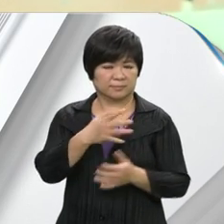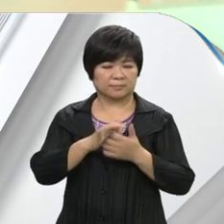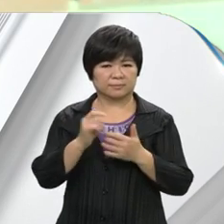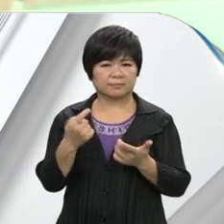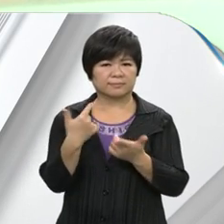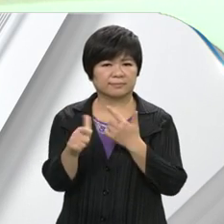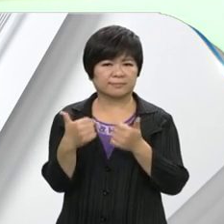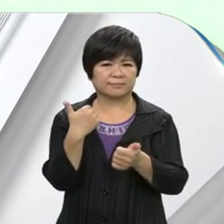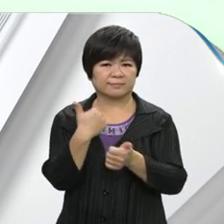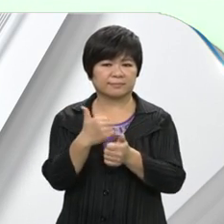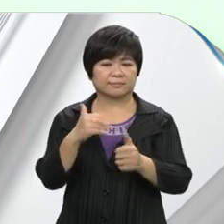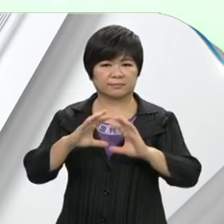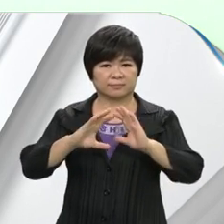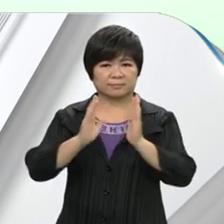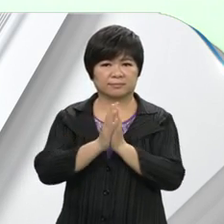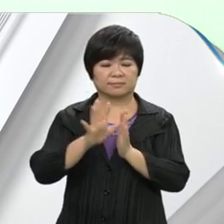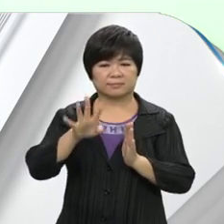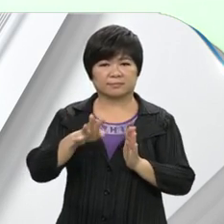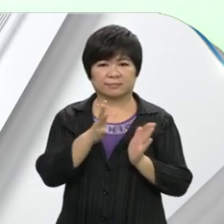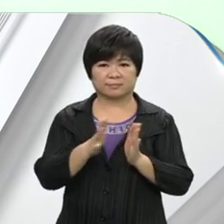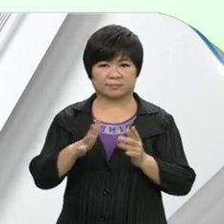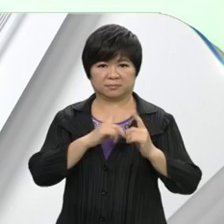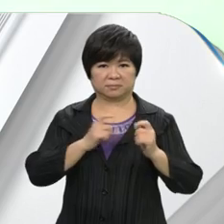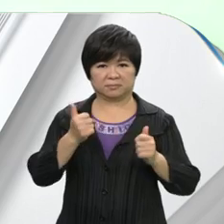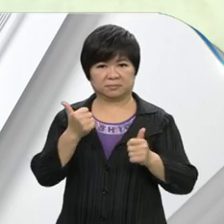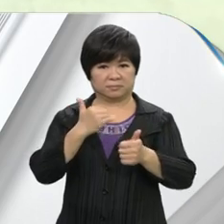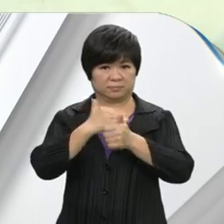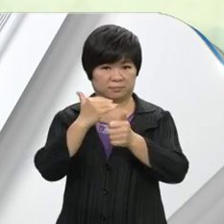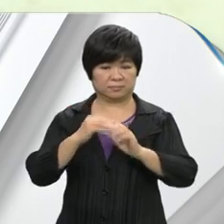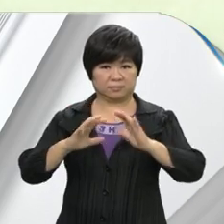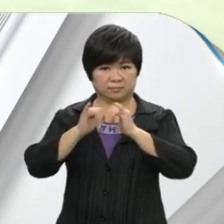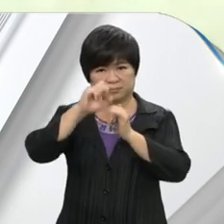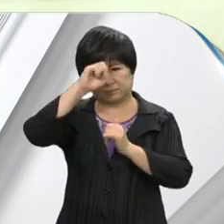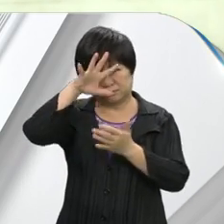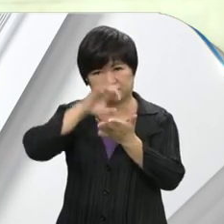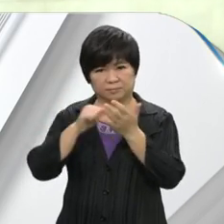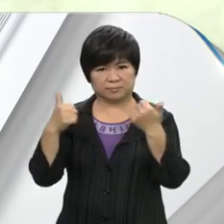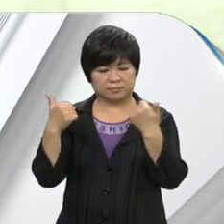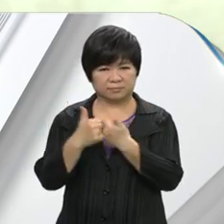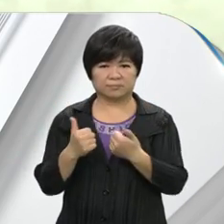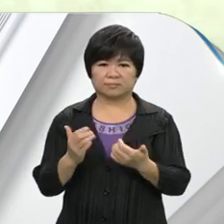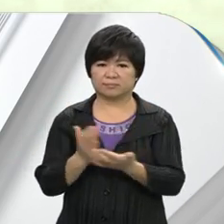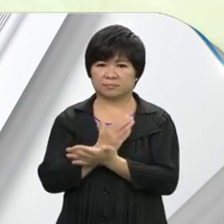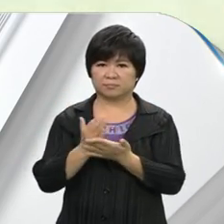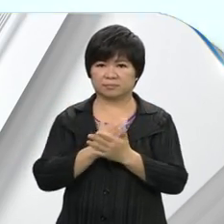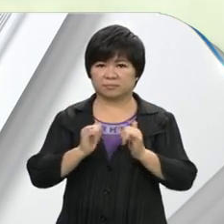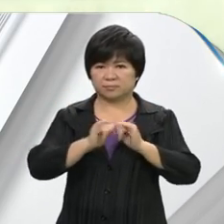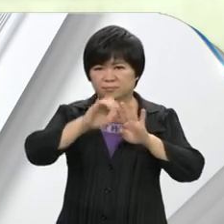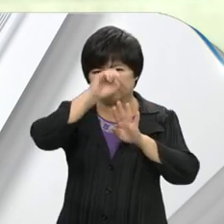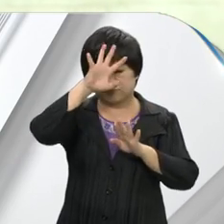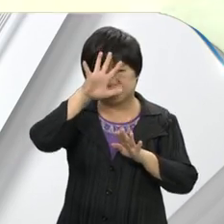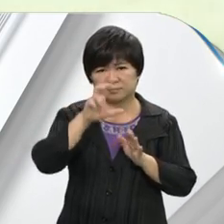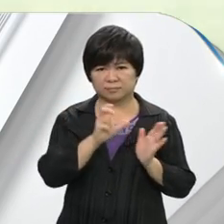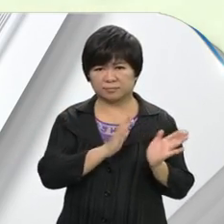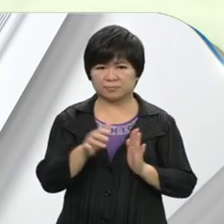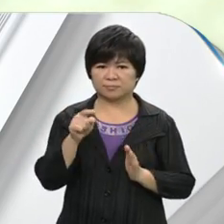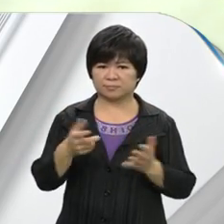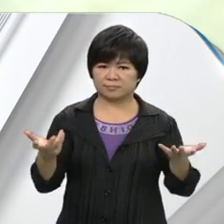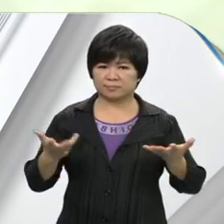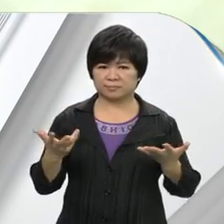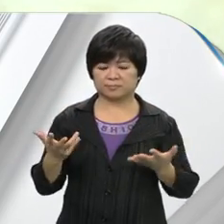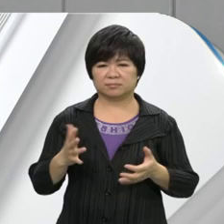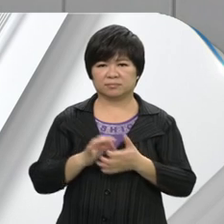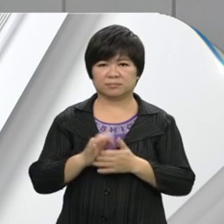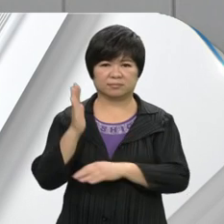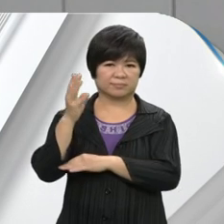的理由，跟总经理郭建芬的职务解除。国民党团会计长会讲，民进党处理公共集团的争议，